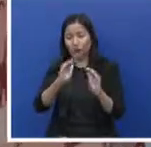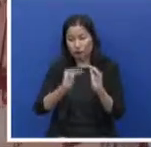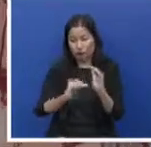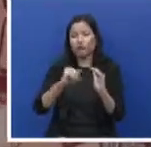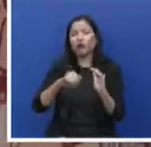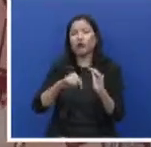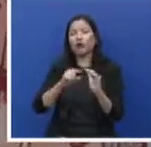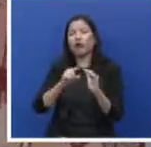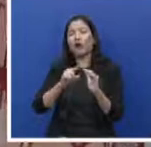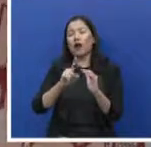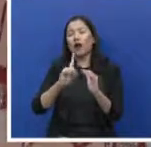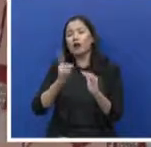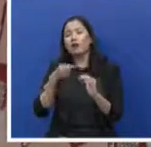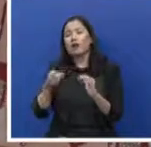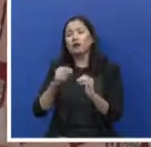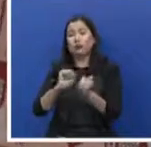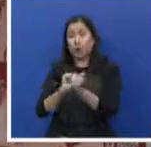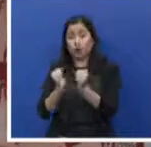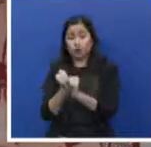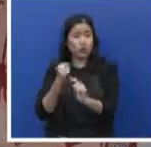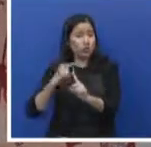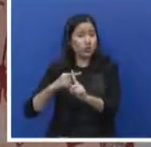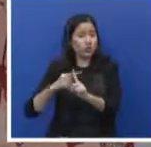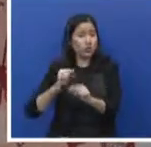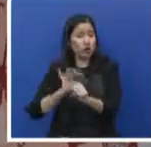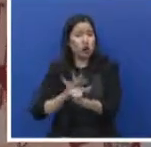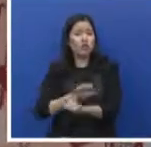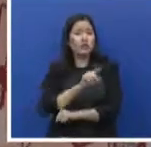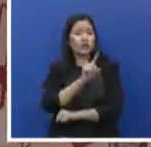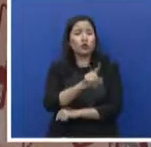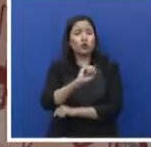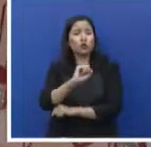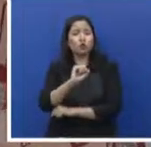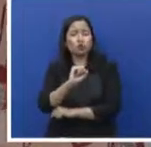dan untuk konfirmasi COVID-19